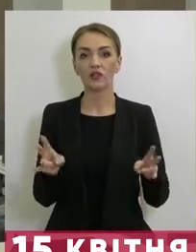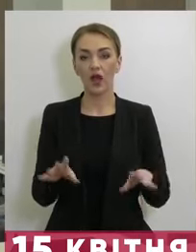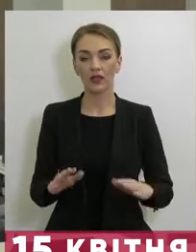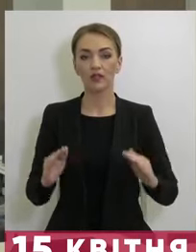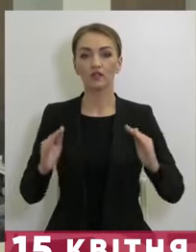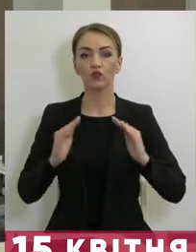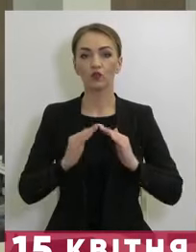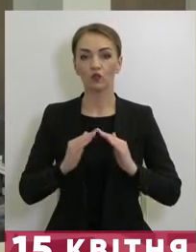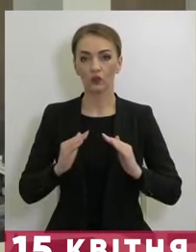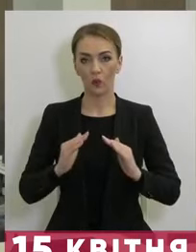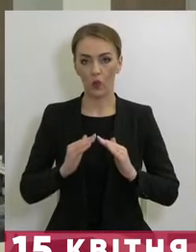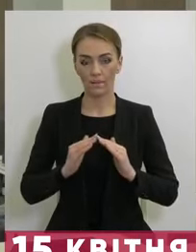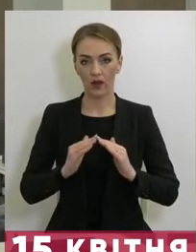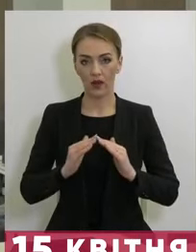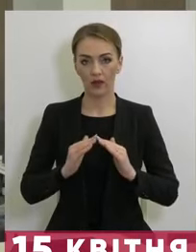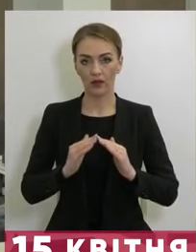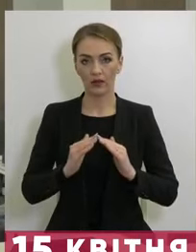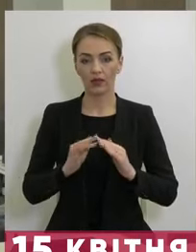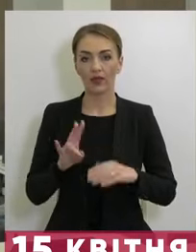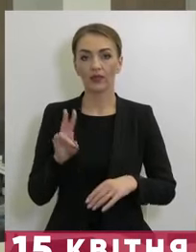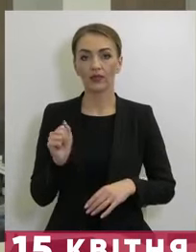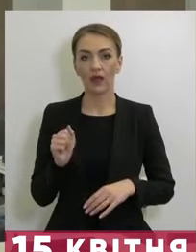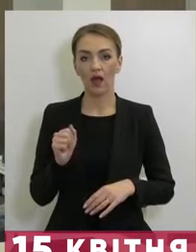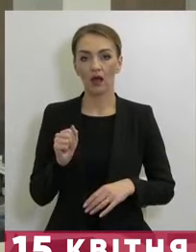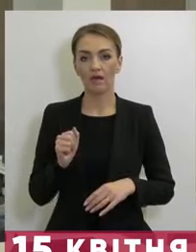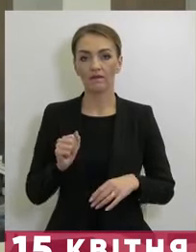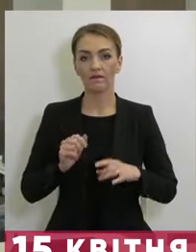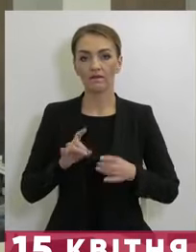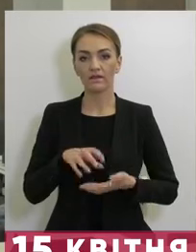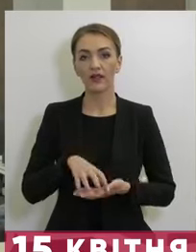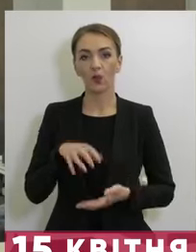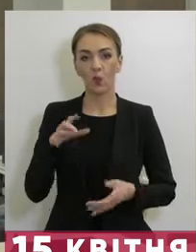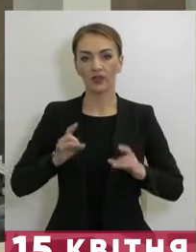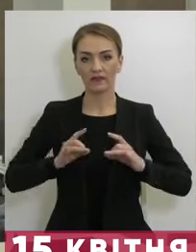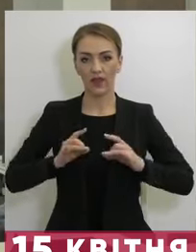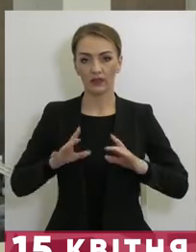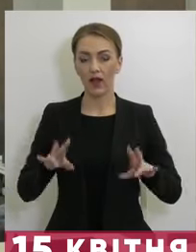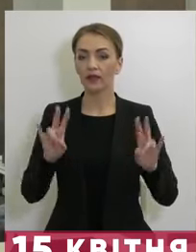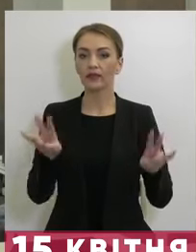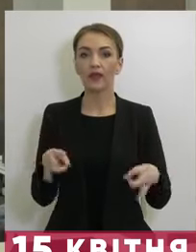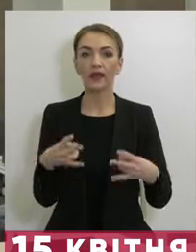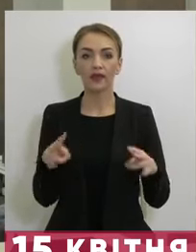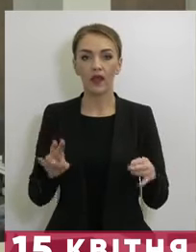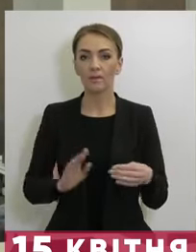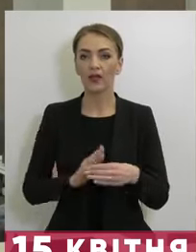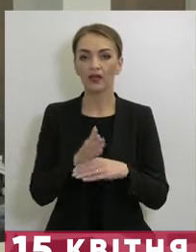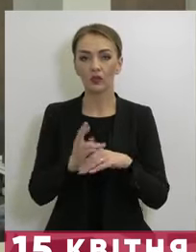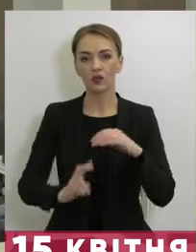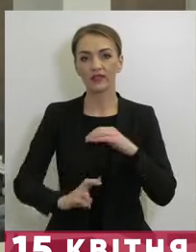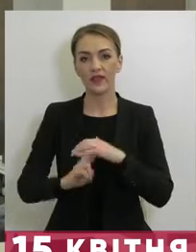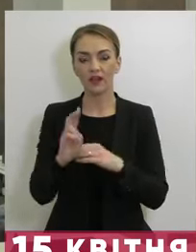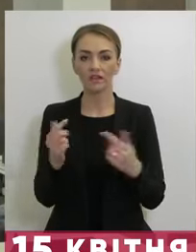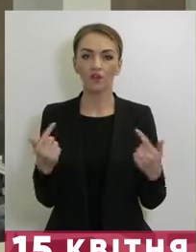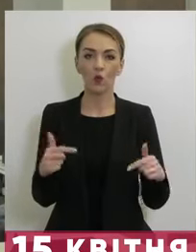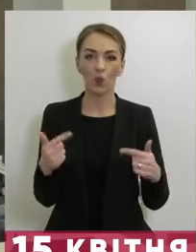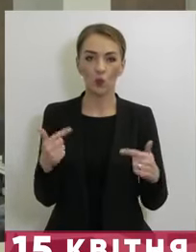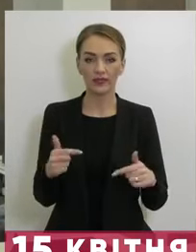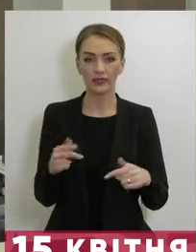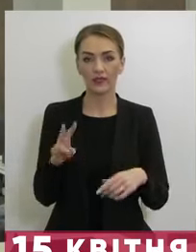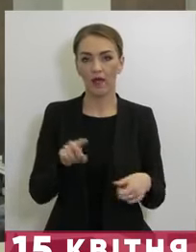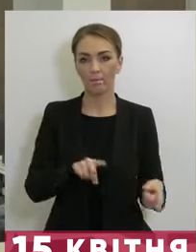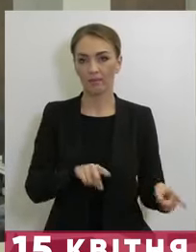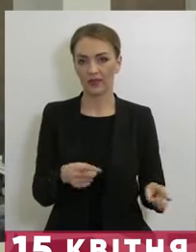Залишайтесь вдома на Великодні свята. Не треба йти до церкви, в гості чи на